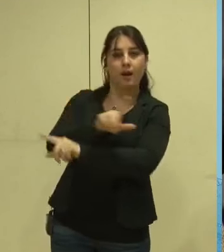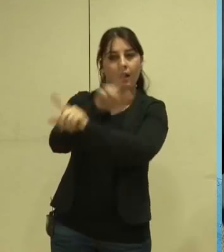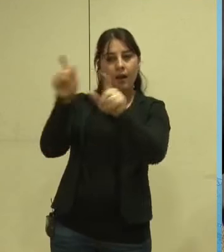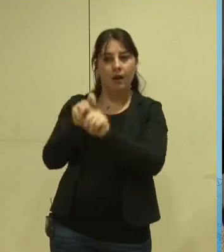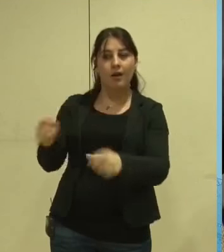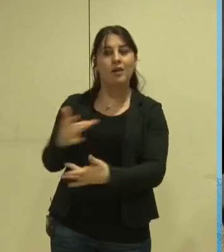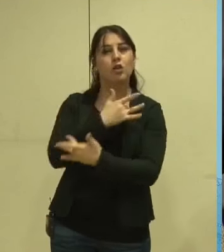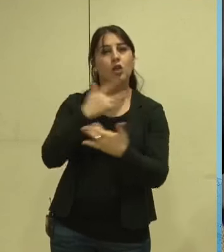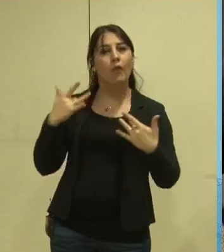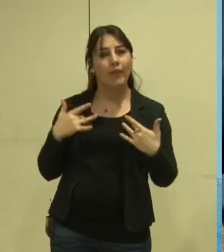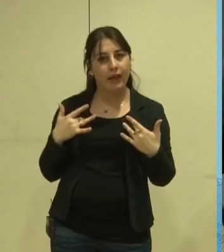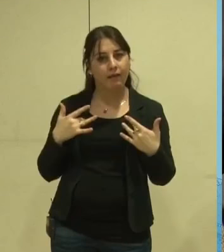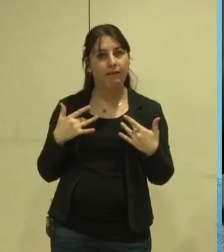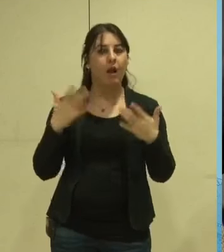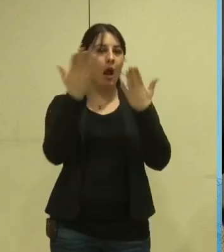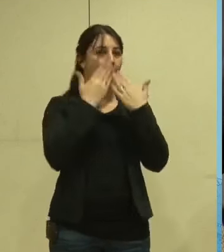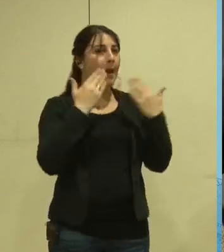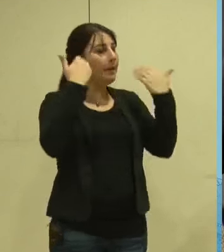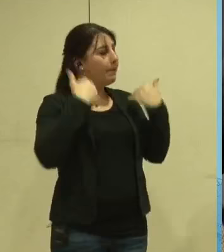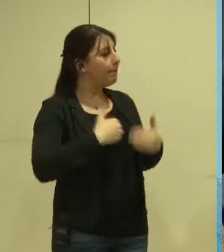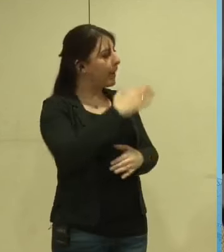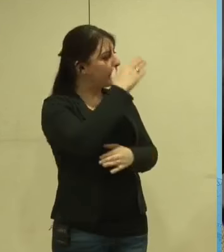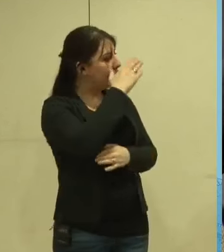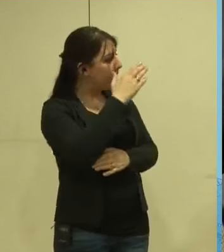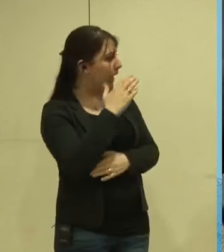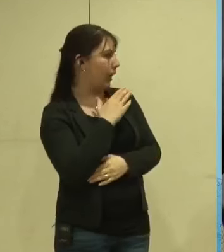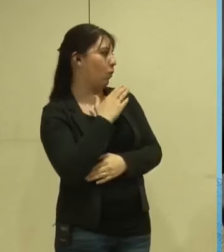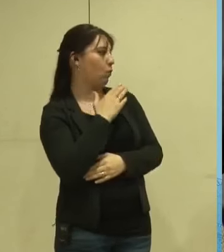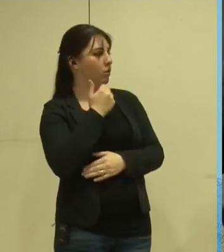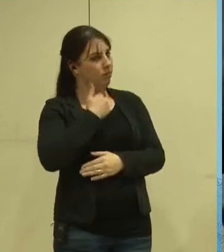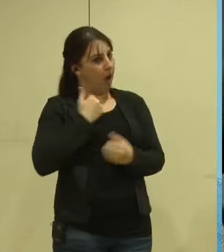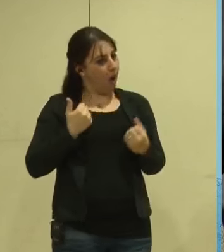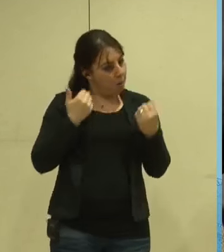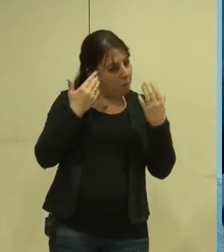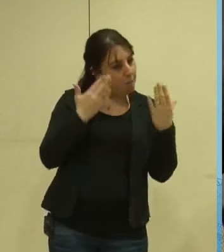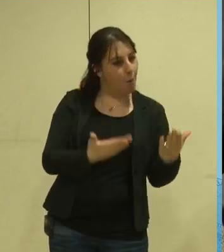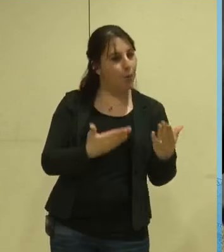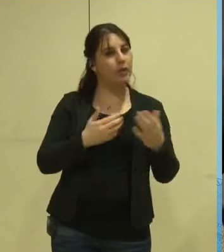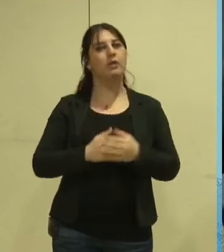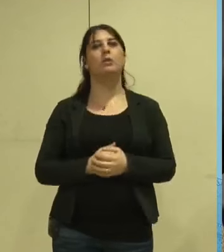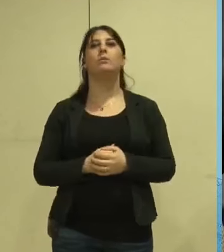santé. Je vous remercie de l'attention que vous porterez à cette intervention.